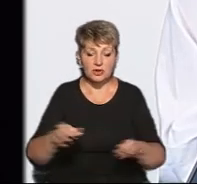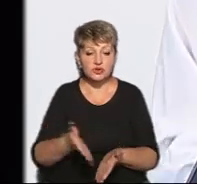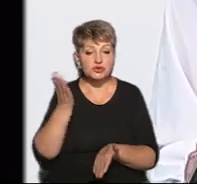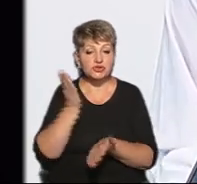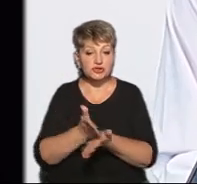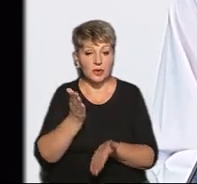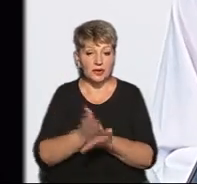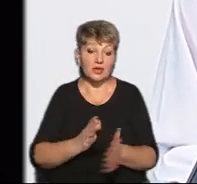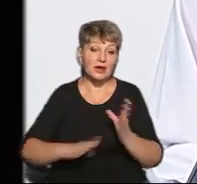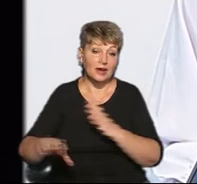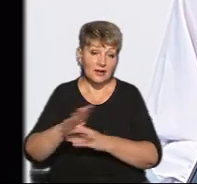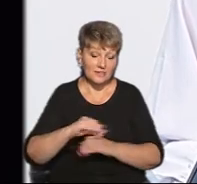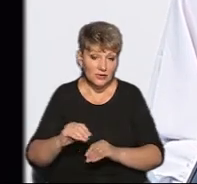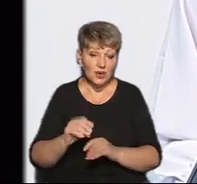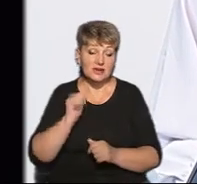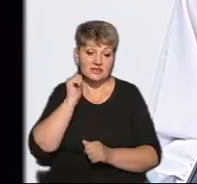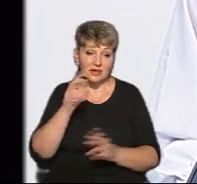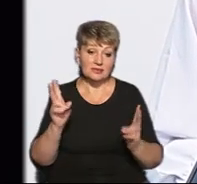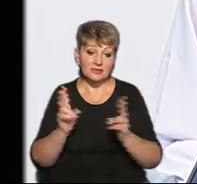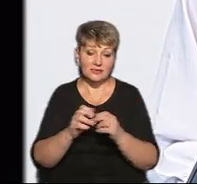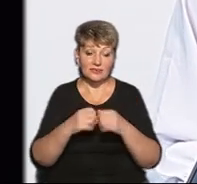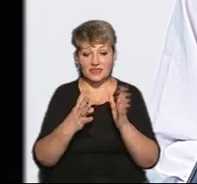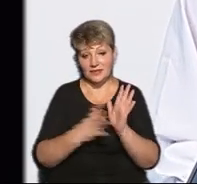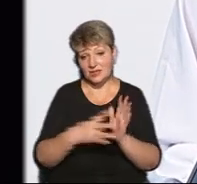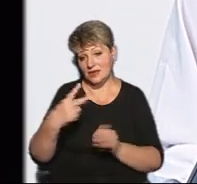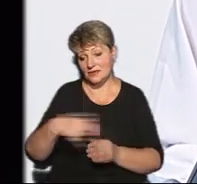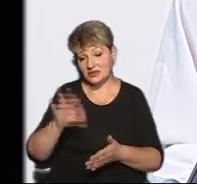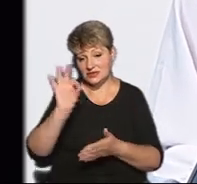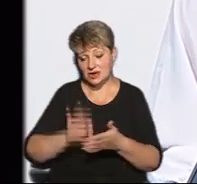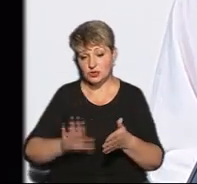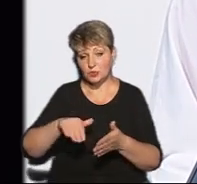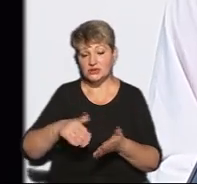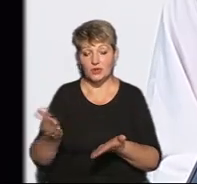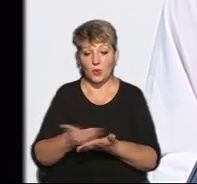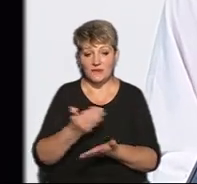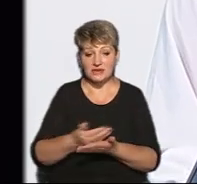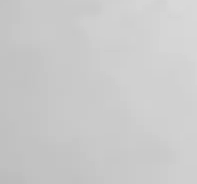На цьому все. Побачимось завтра о 19:20, одразу після випуску новин.